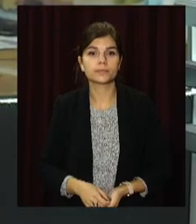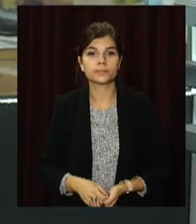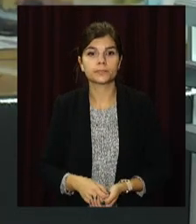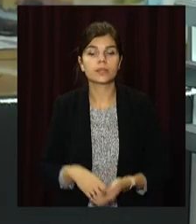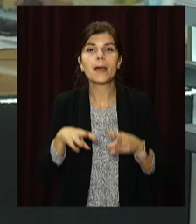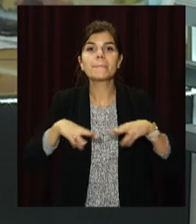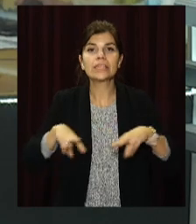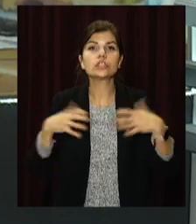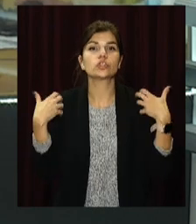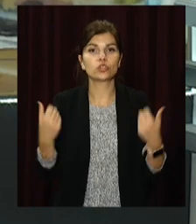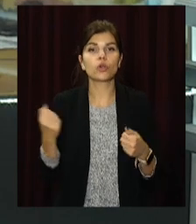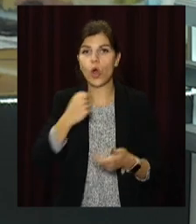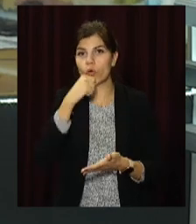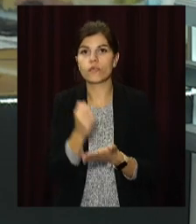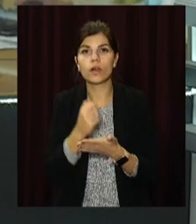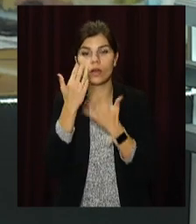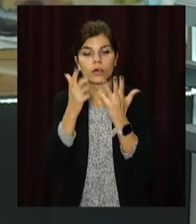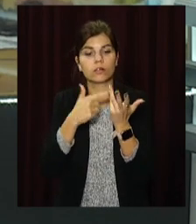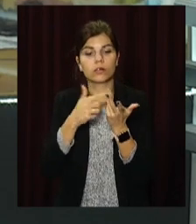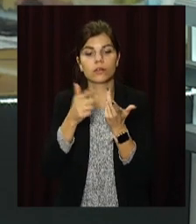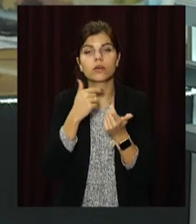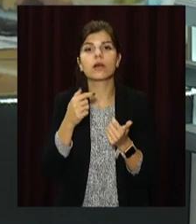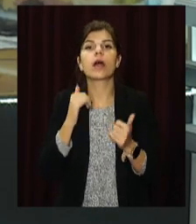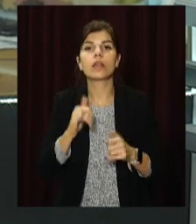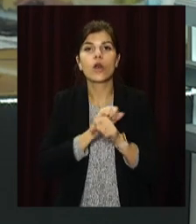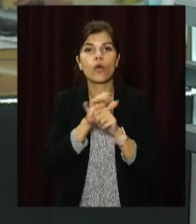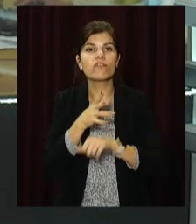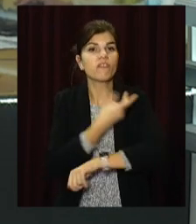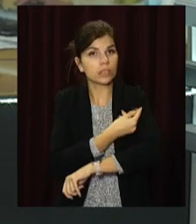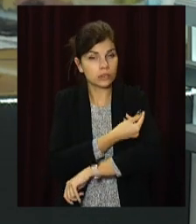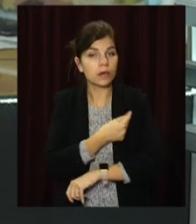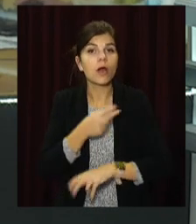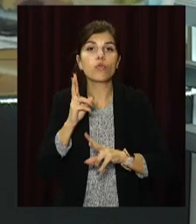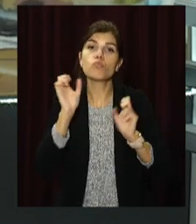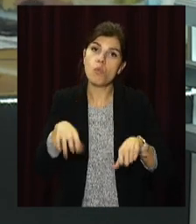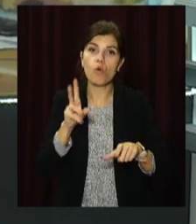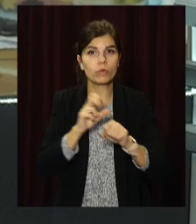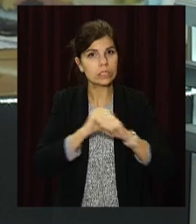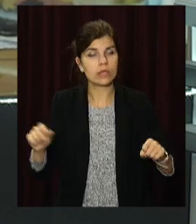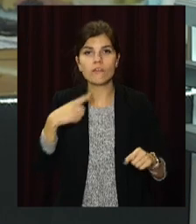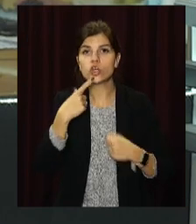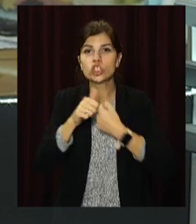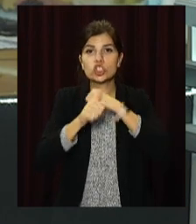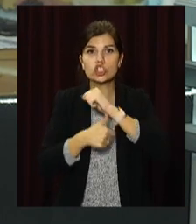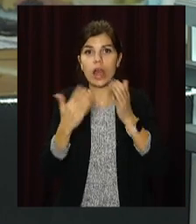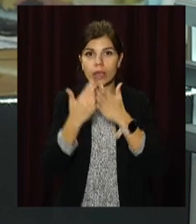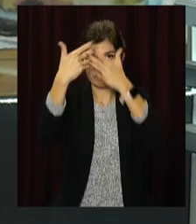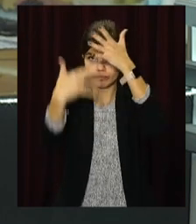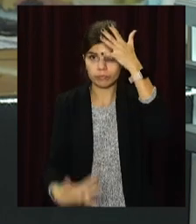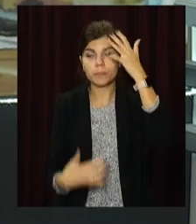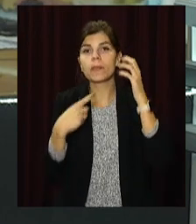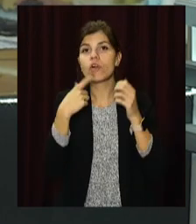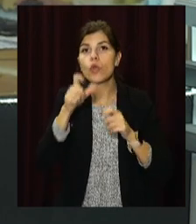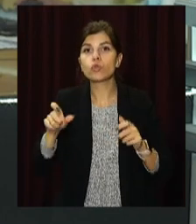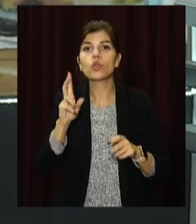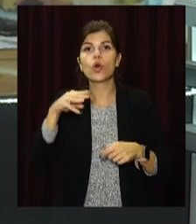Міністерство охорони здоров'я затвердило перелік протипоказань для ковід-вакцинації. Загалом визначили 16 пунктів. Зокрема,